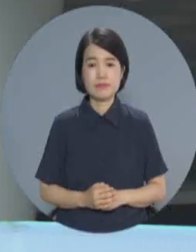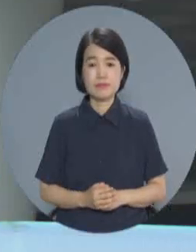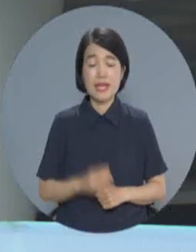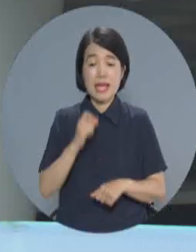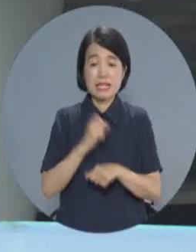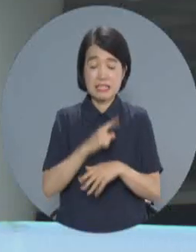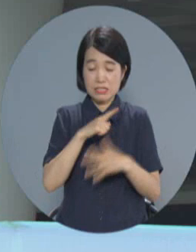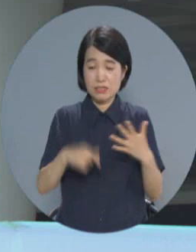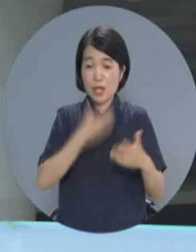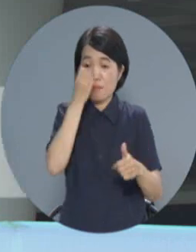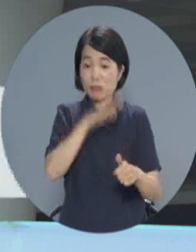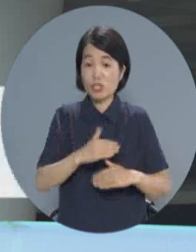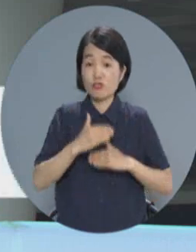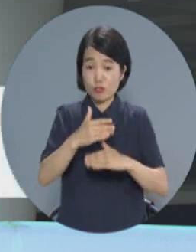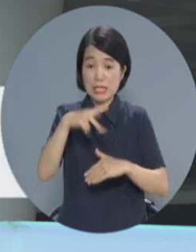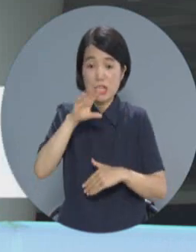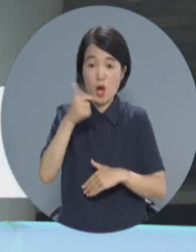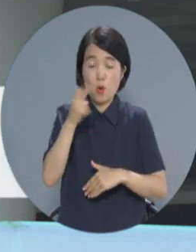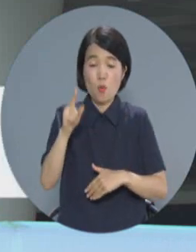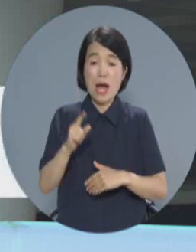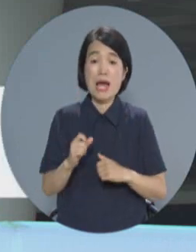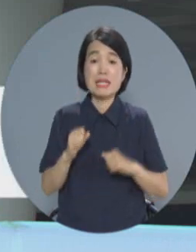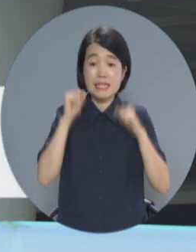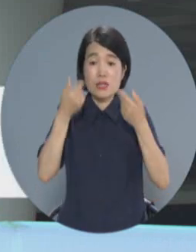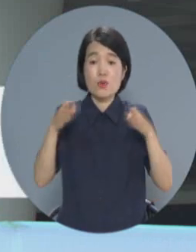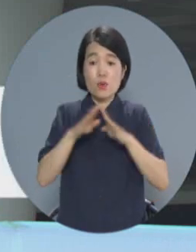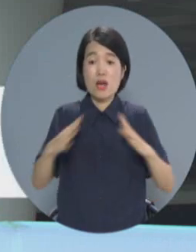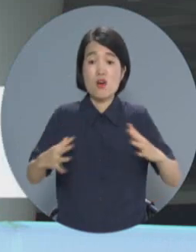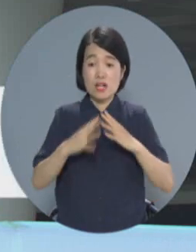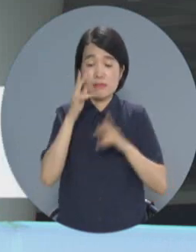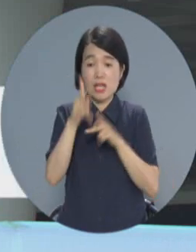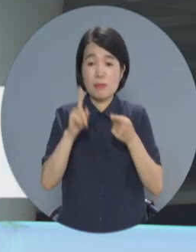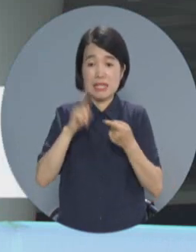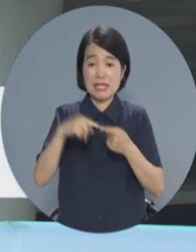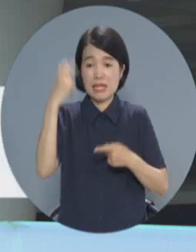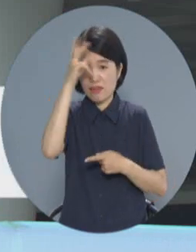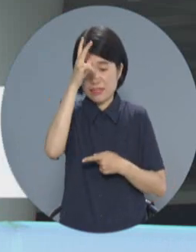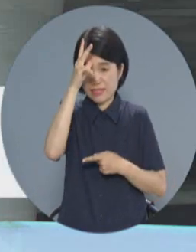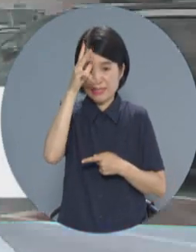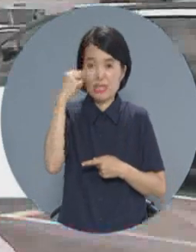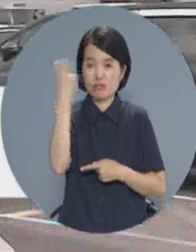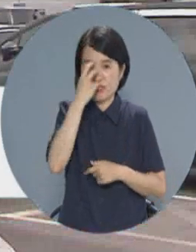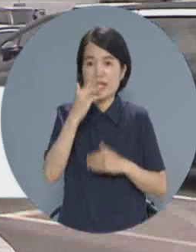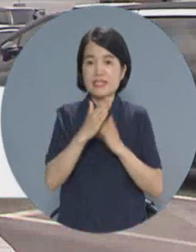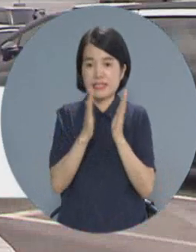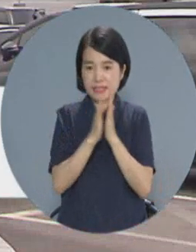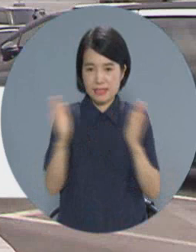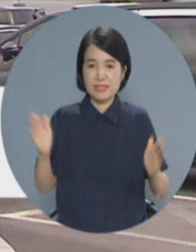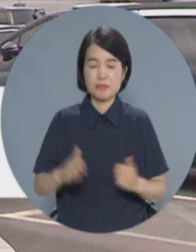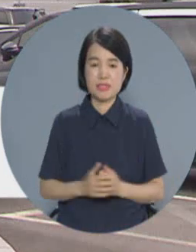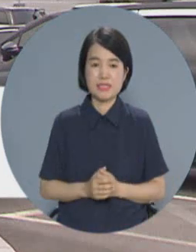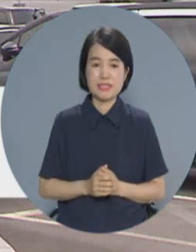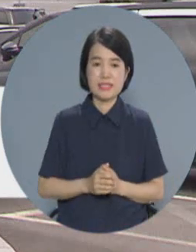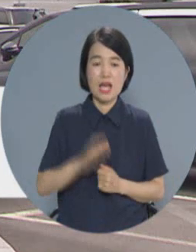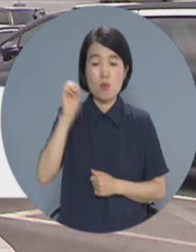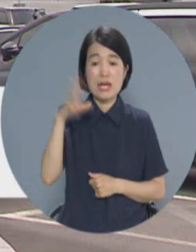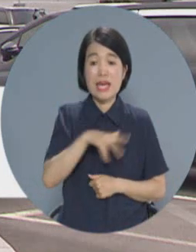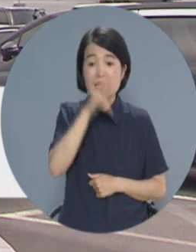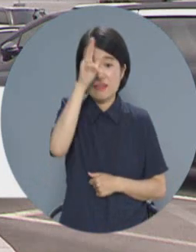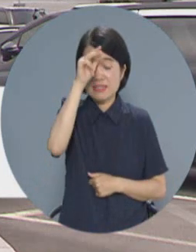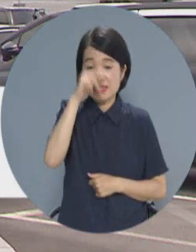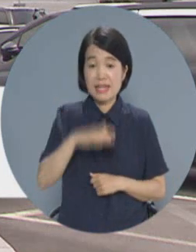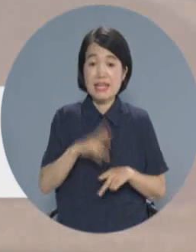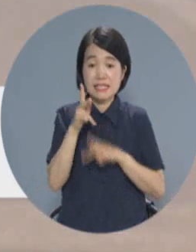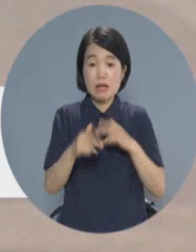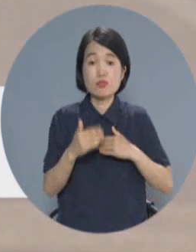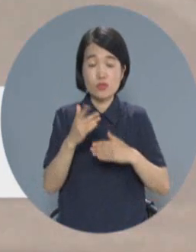행정 절차를 무시하고 추진된 성황 다목적 체육관 건립 사업에 대해 경찰이 수사에 착수했습니다. 광양경찰서는 최근 해당